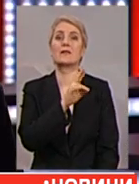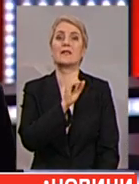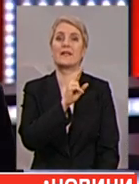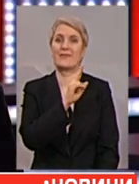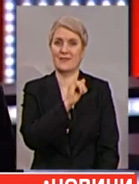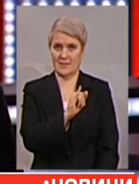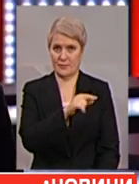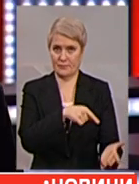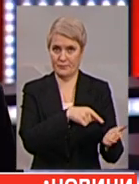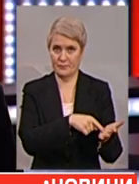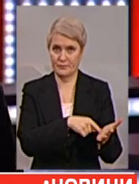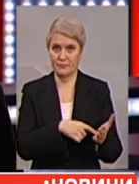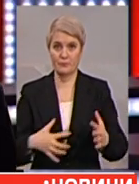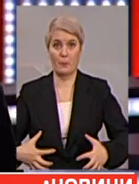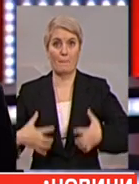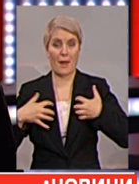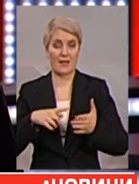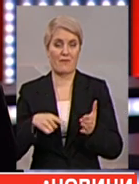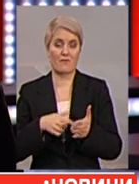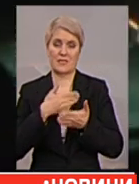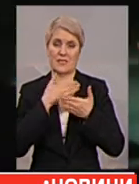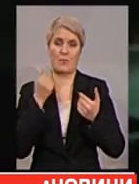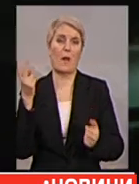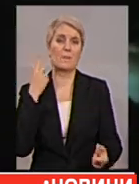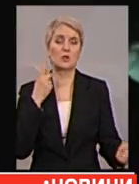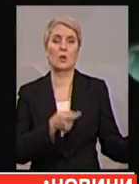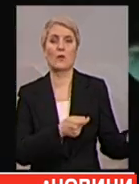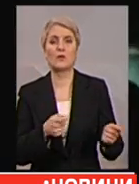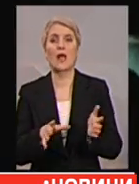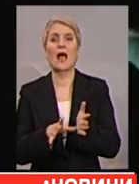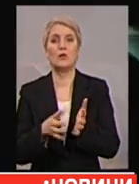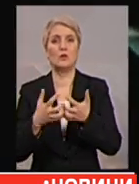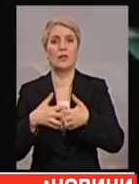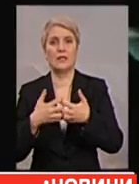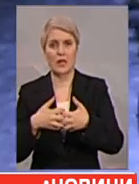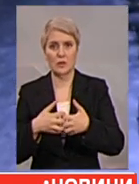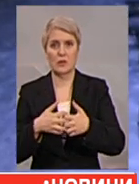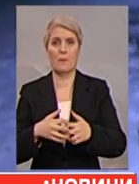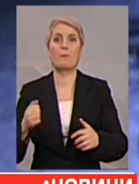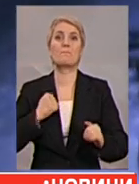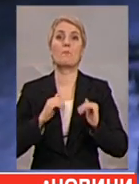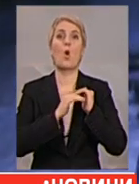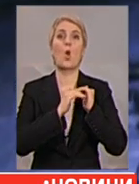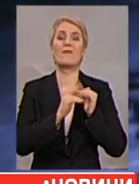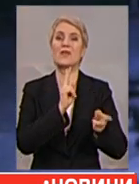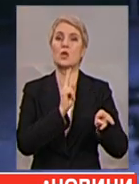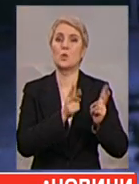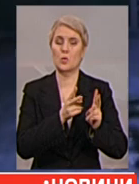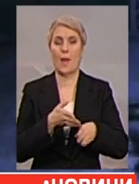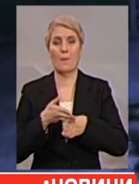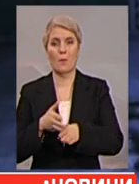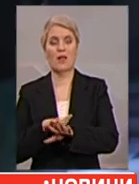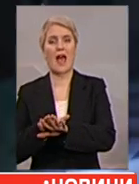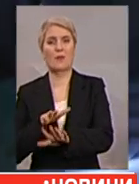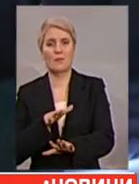Паніки в місті немає, додає Жебрівський. Постійно підвозять електрогенератори та польові кухні, допомагають гвардійці і армійці. Їдуть фури з